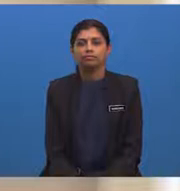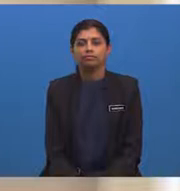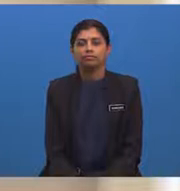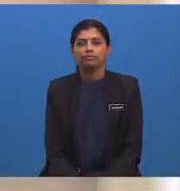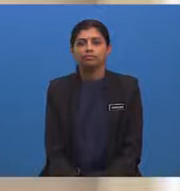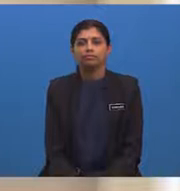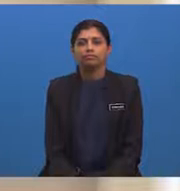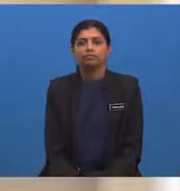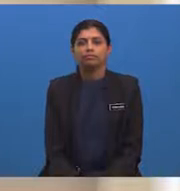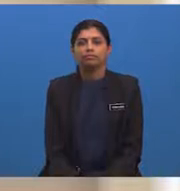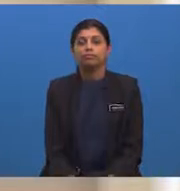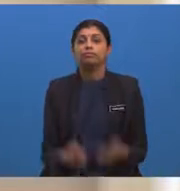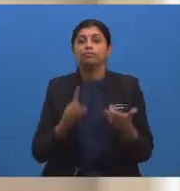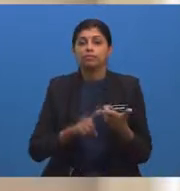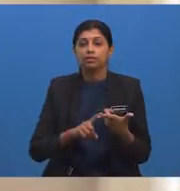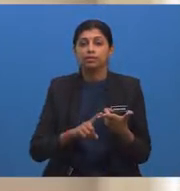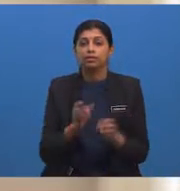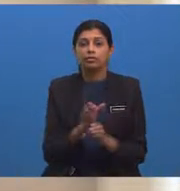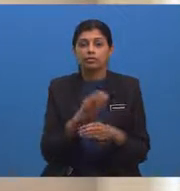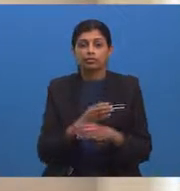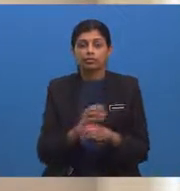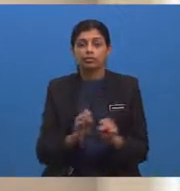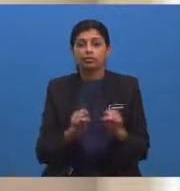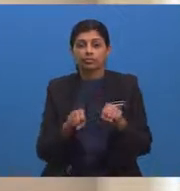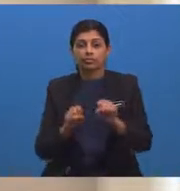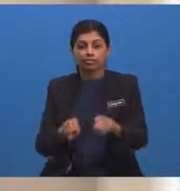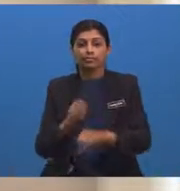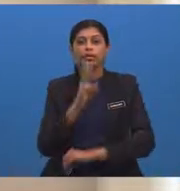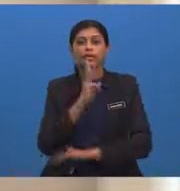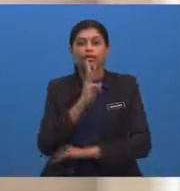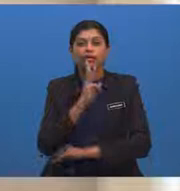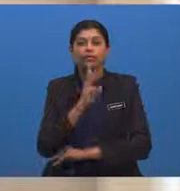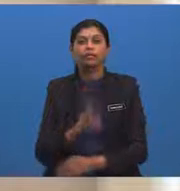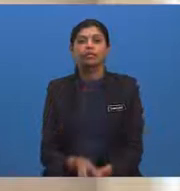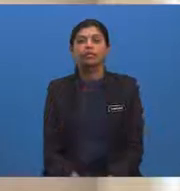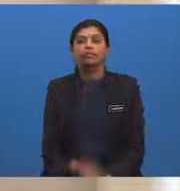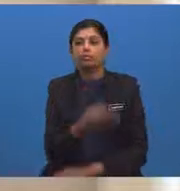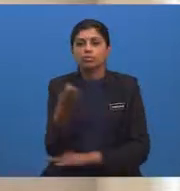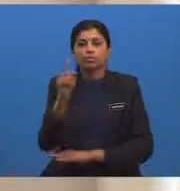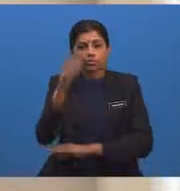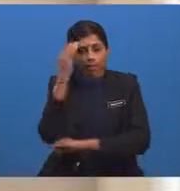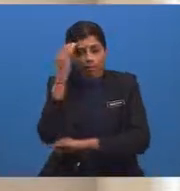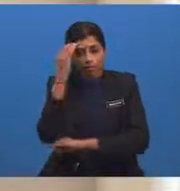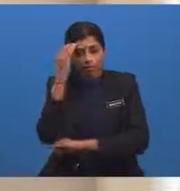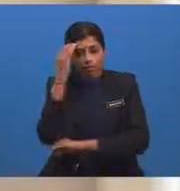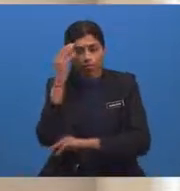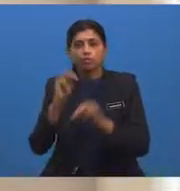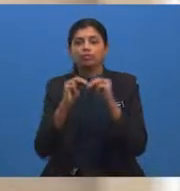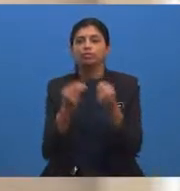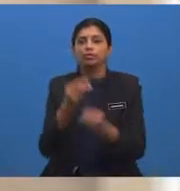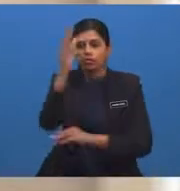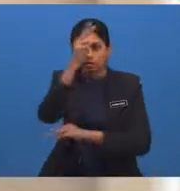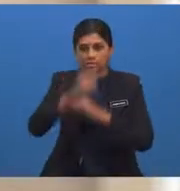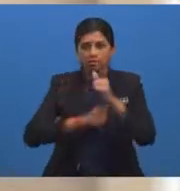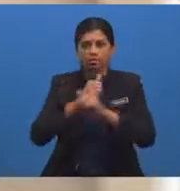Musi. Kedua, mencipta sistem pengairan. Murid-murid perlu tahu, masyarakat Kerajaan Alam